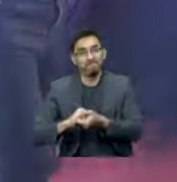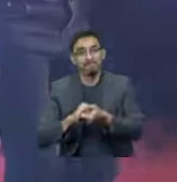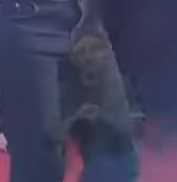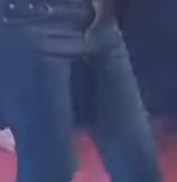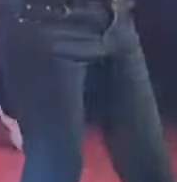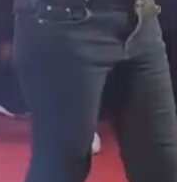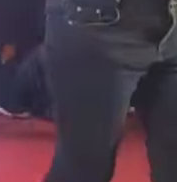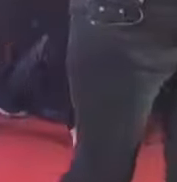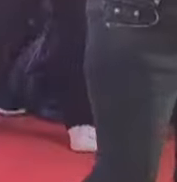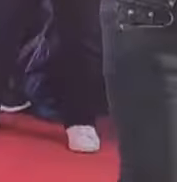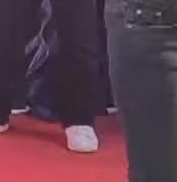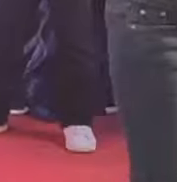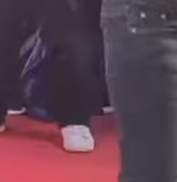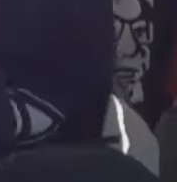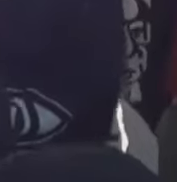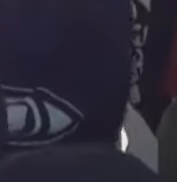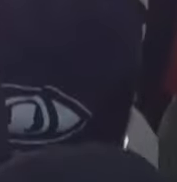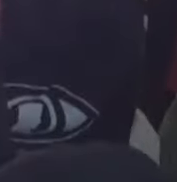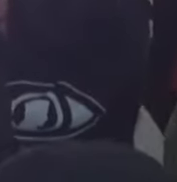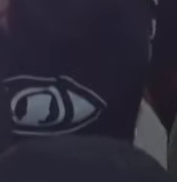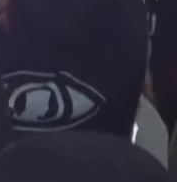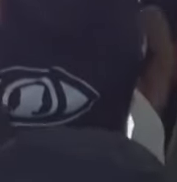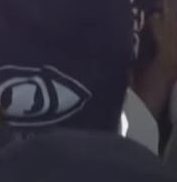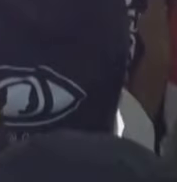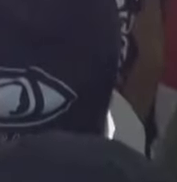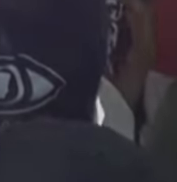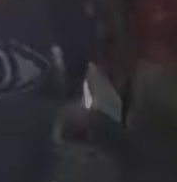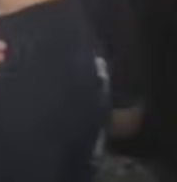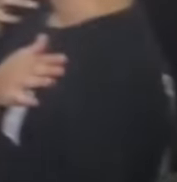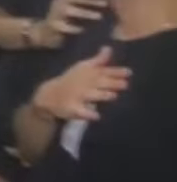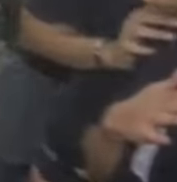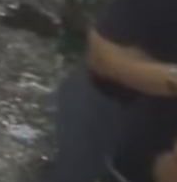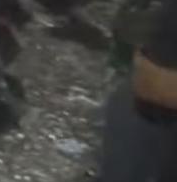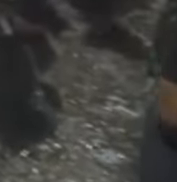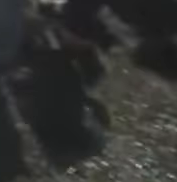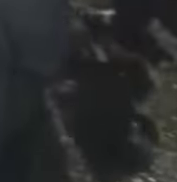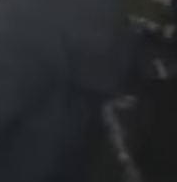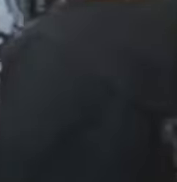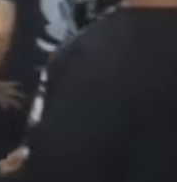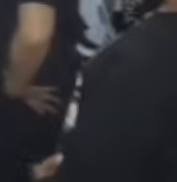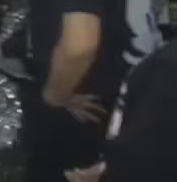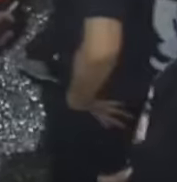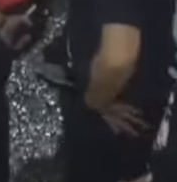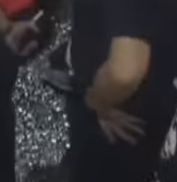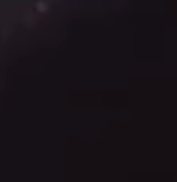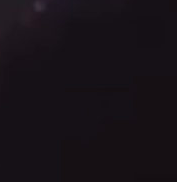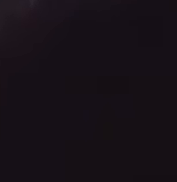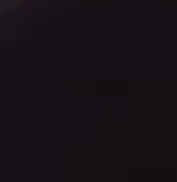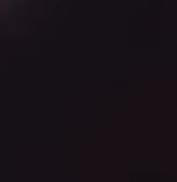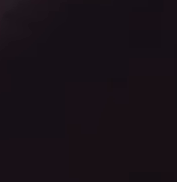Ganjar Mahfud ini juga dihadiri tim pemenangan nasional Ganjar Mahfud. Di antaranya Ketua TPN Arsyad Rashid, Andika Perkasa dan